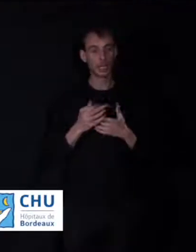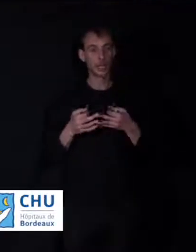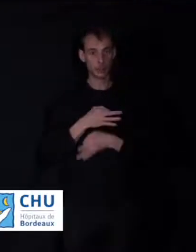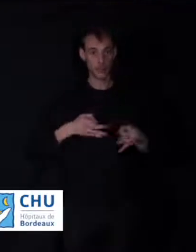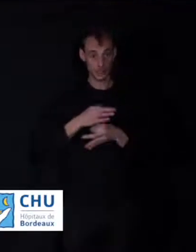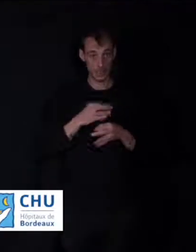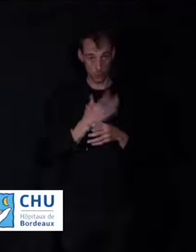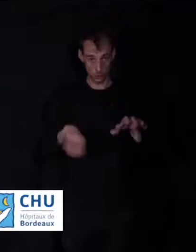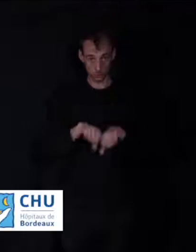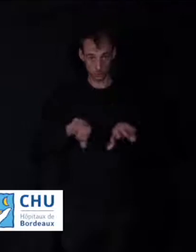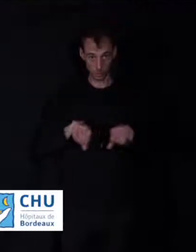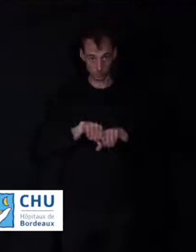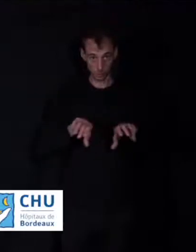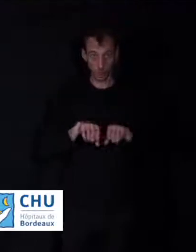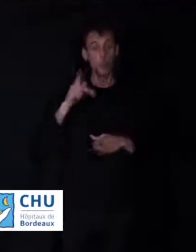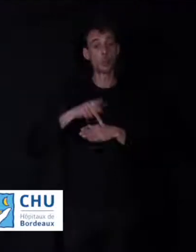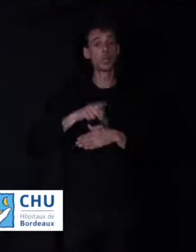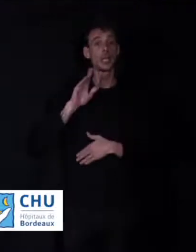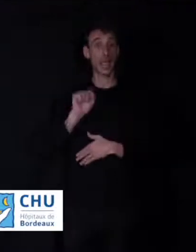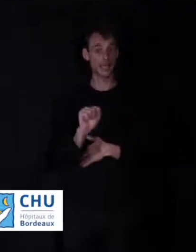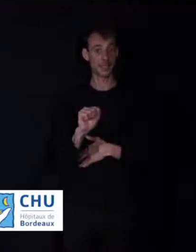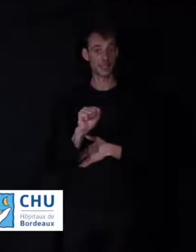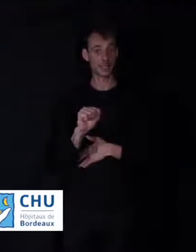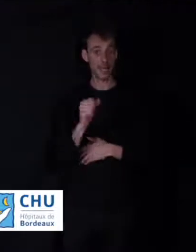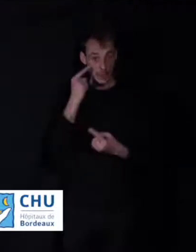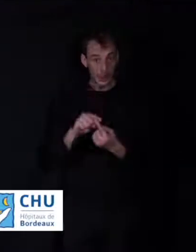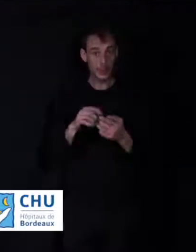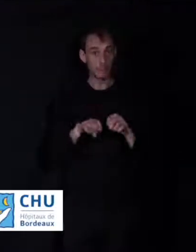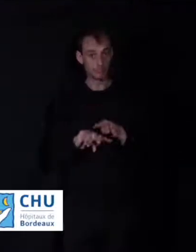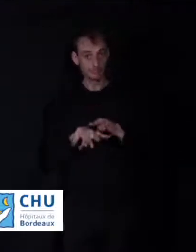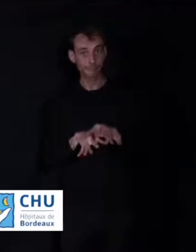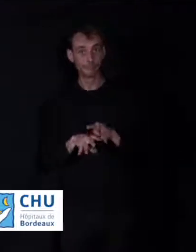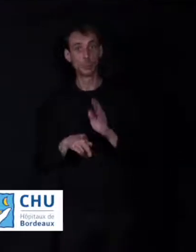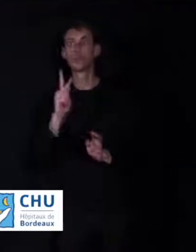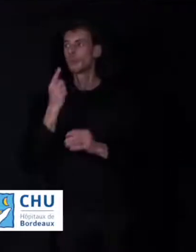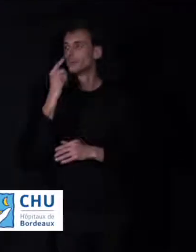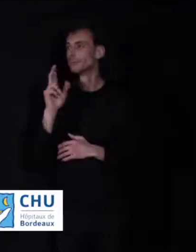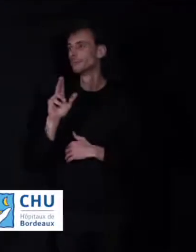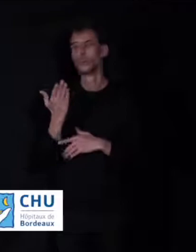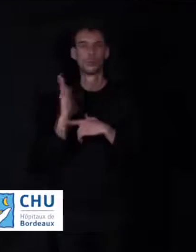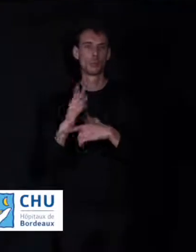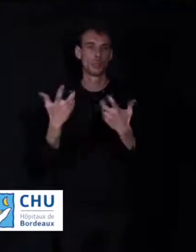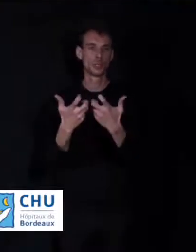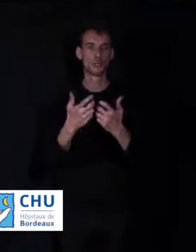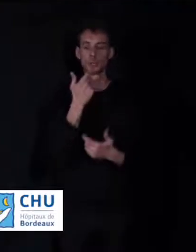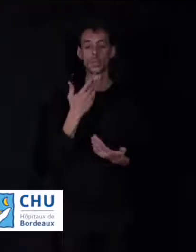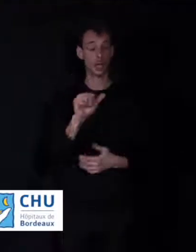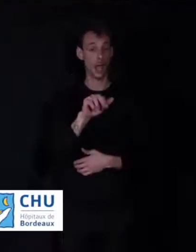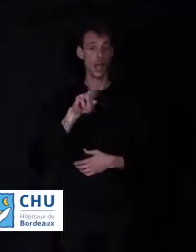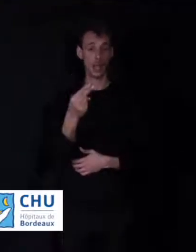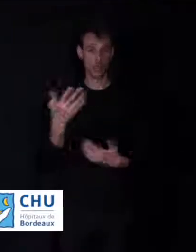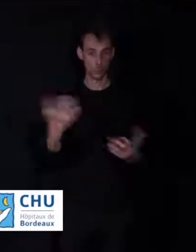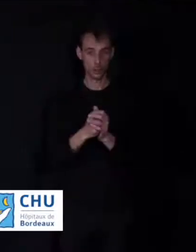qui elles-mêmes vont stimuler le système immunitaire. Je vais vous montrer un petit exemple pour illustrer cela. L'ARN, en fait, c'est une copie de notre